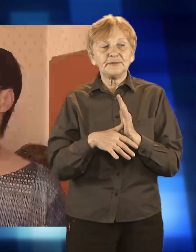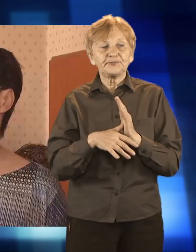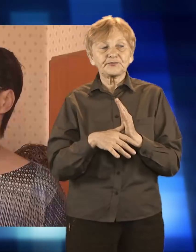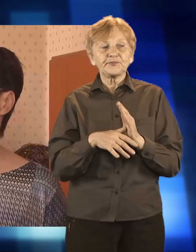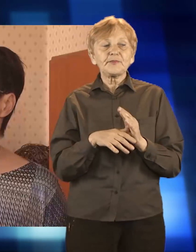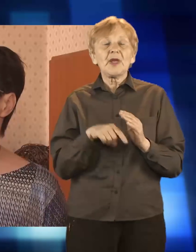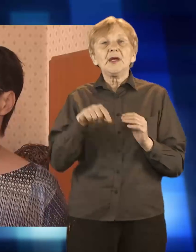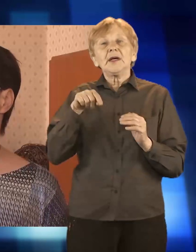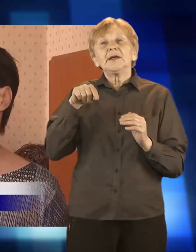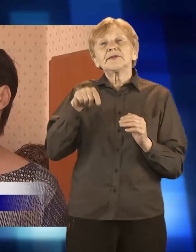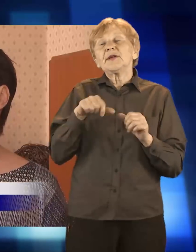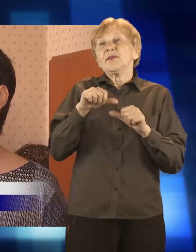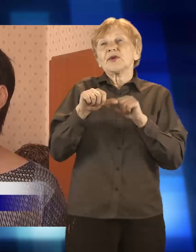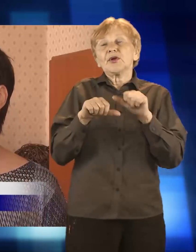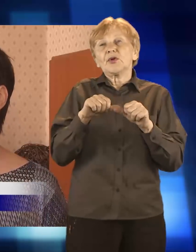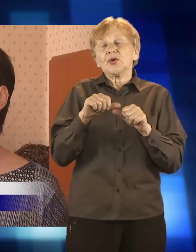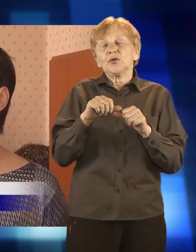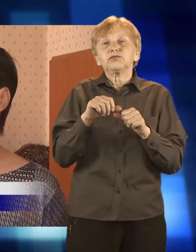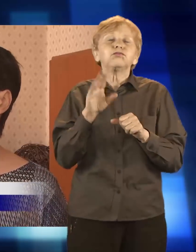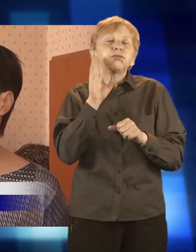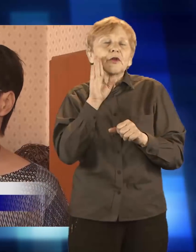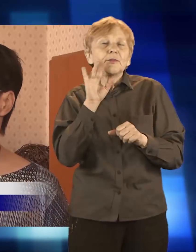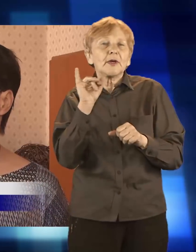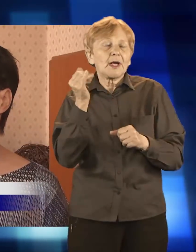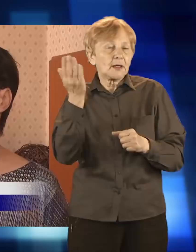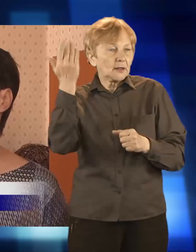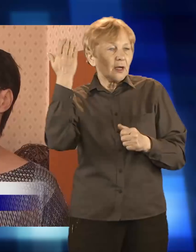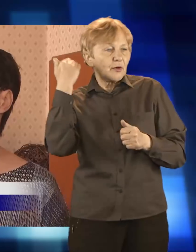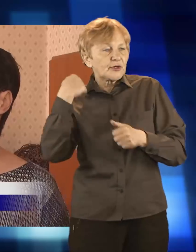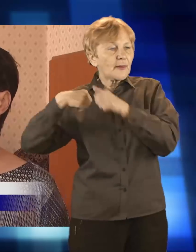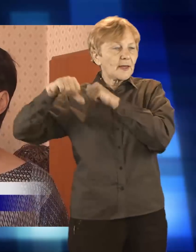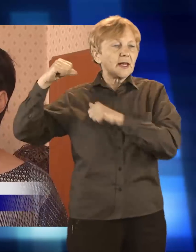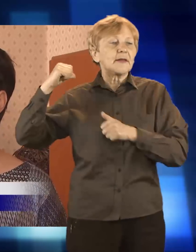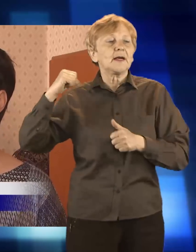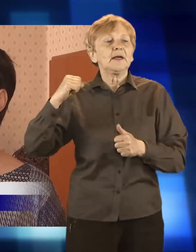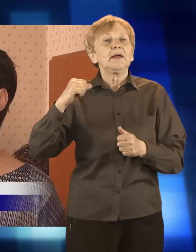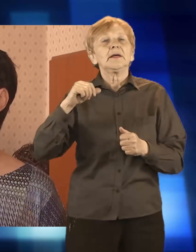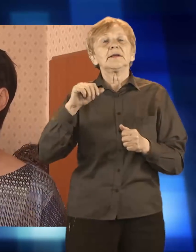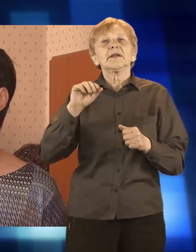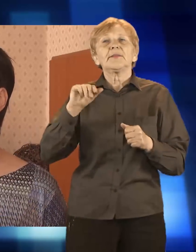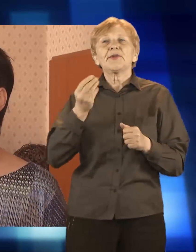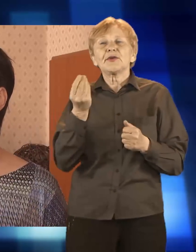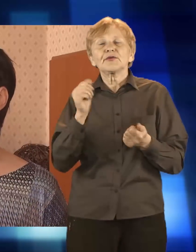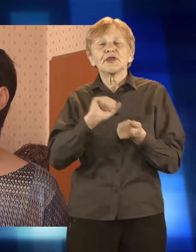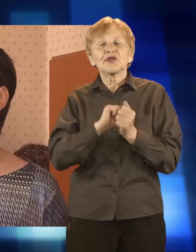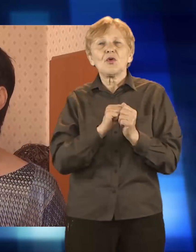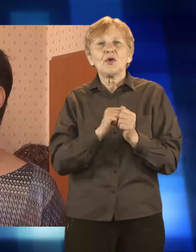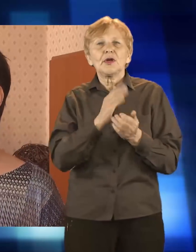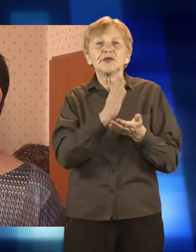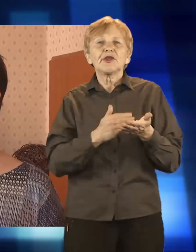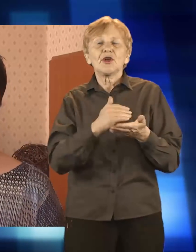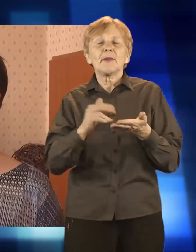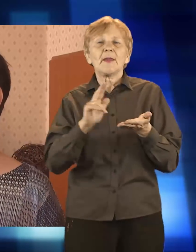roku, tak jak zresztą przykładem lat ubiegłych, będą składane wnioski na dzielnice i